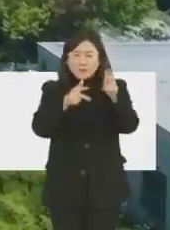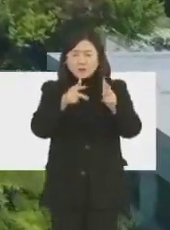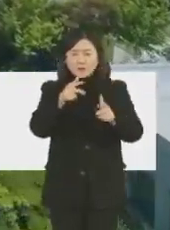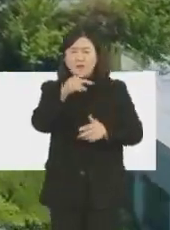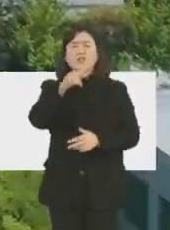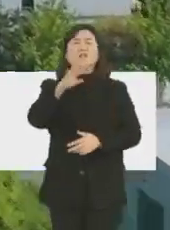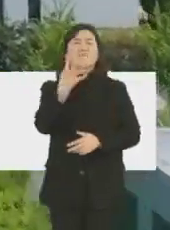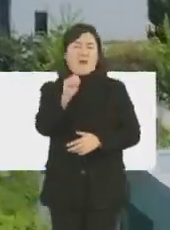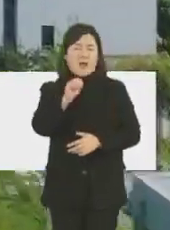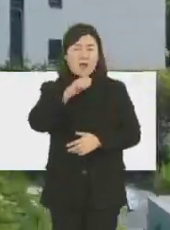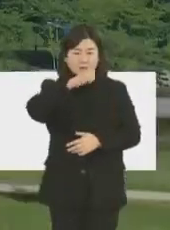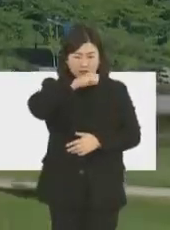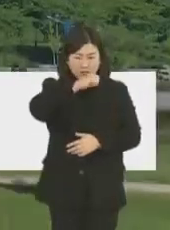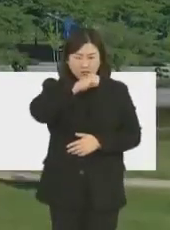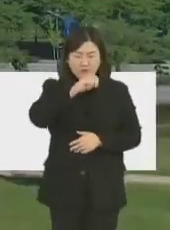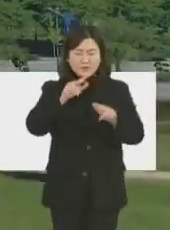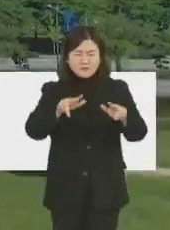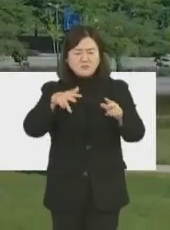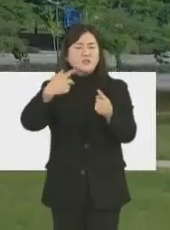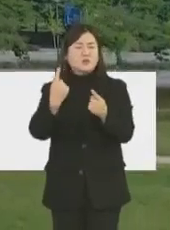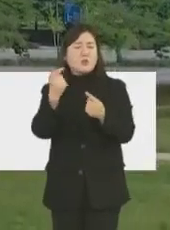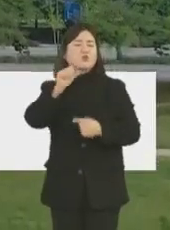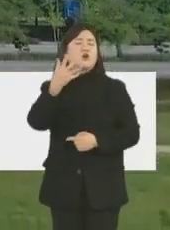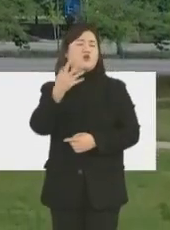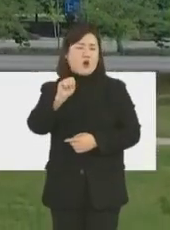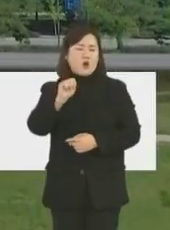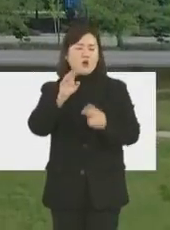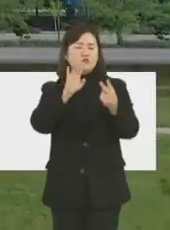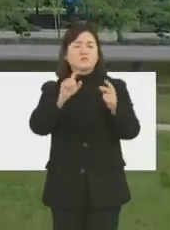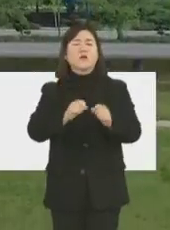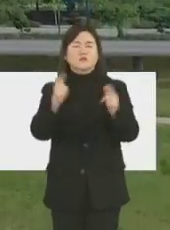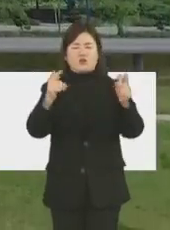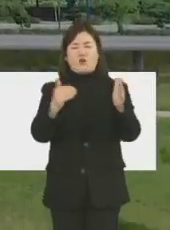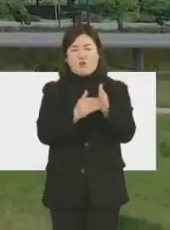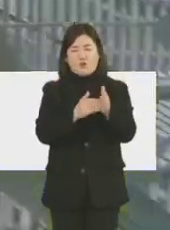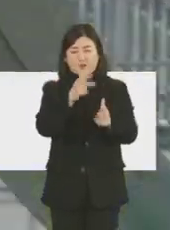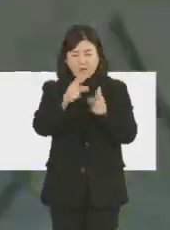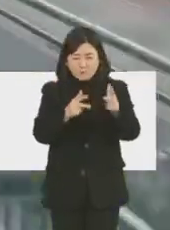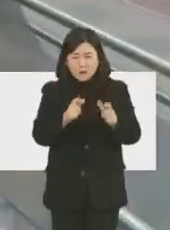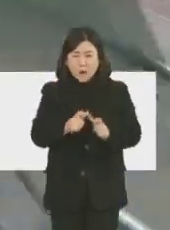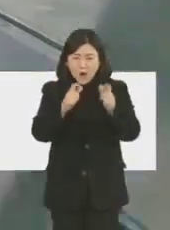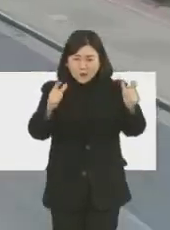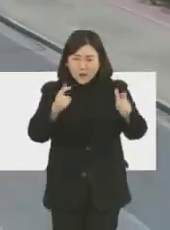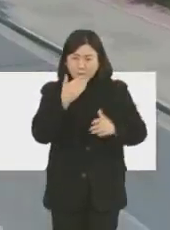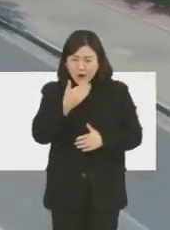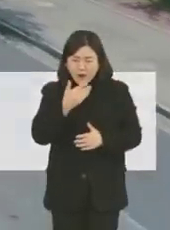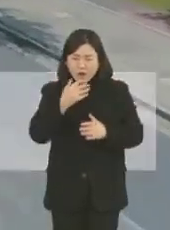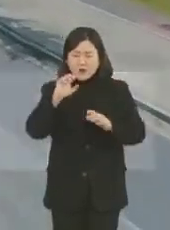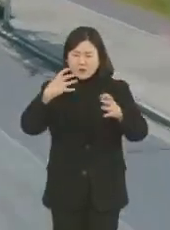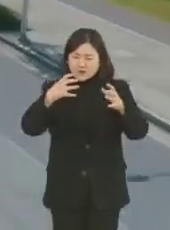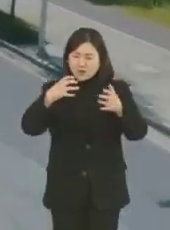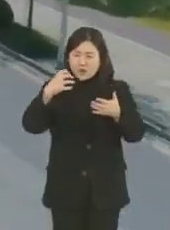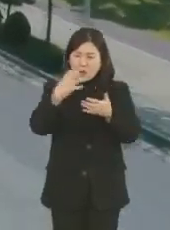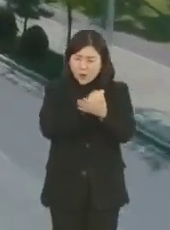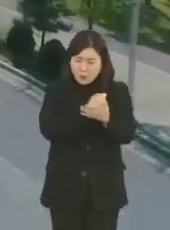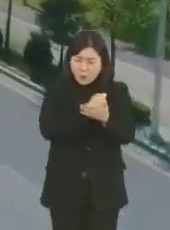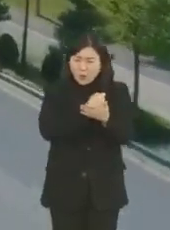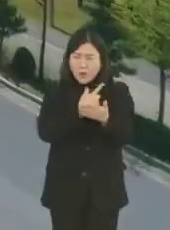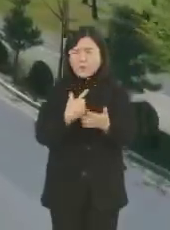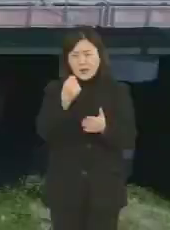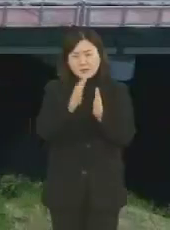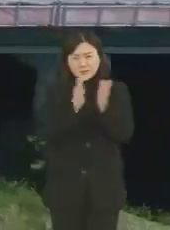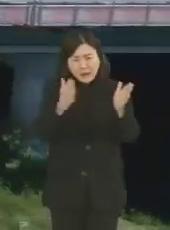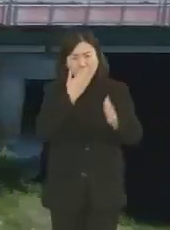7,400억대였던 총사업비가 1조 5천억대로 2배 이상 늘어남에 따라 사업비 확정 과정에서 국비 확보가